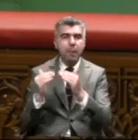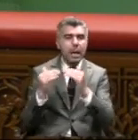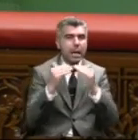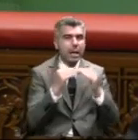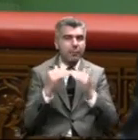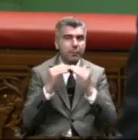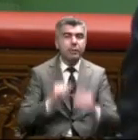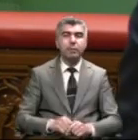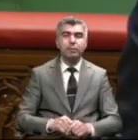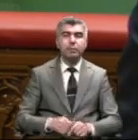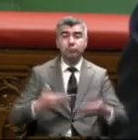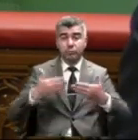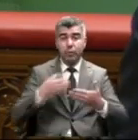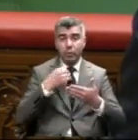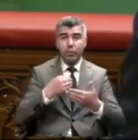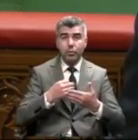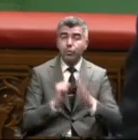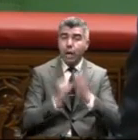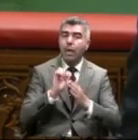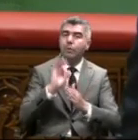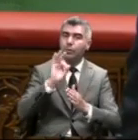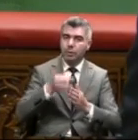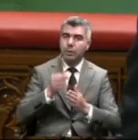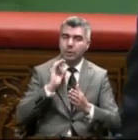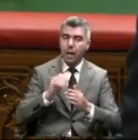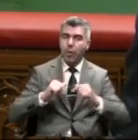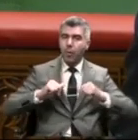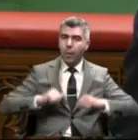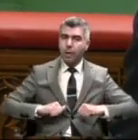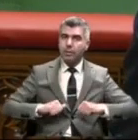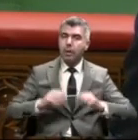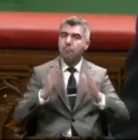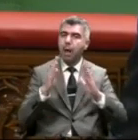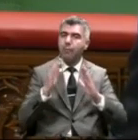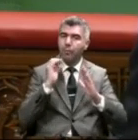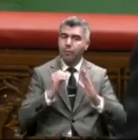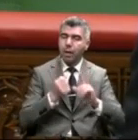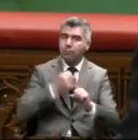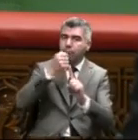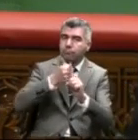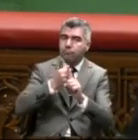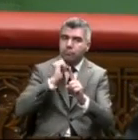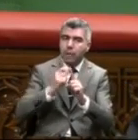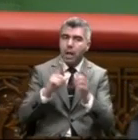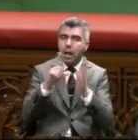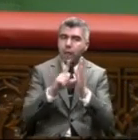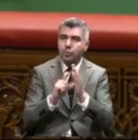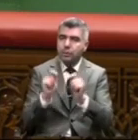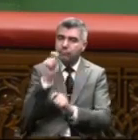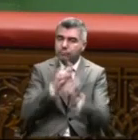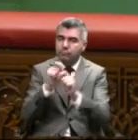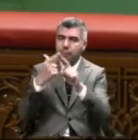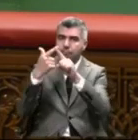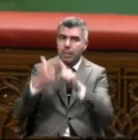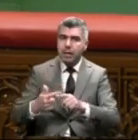وفي تقديرنا فقد نجحتم السيد الوزير في هذا الرهان اذ ننوه بمجهوداتكم في وضع قانون الماليه لسنه